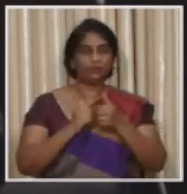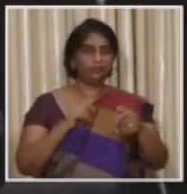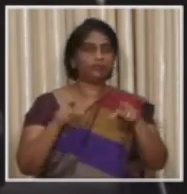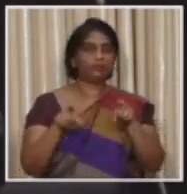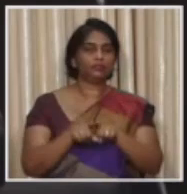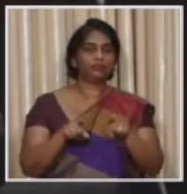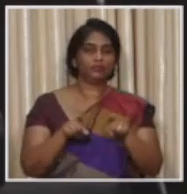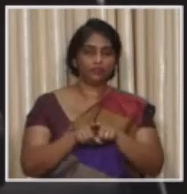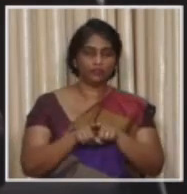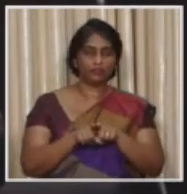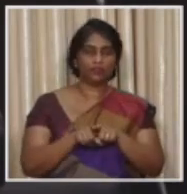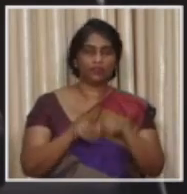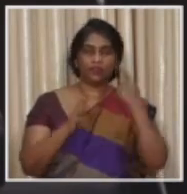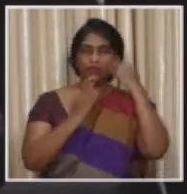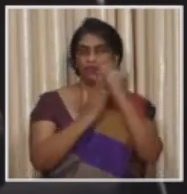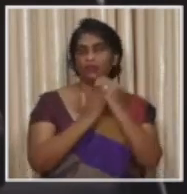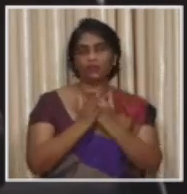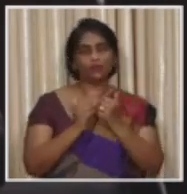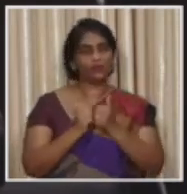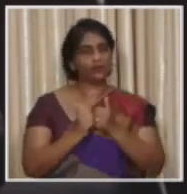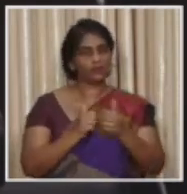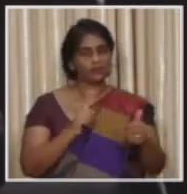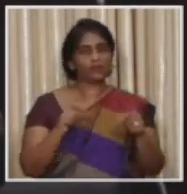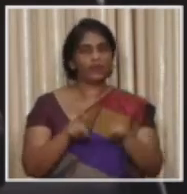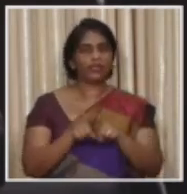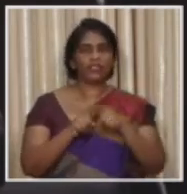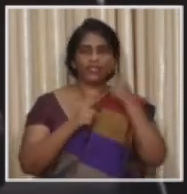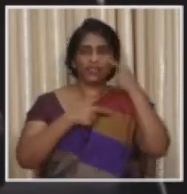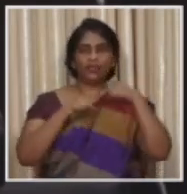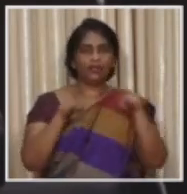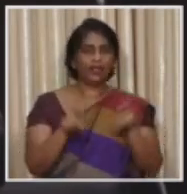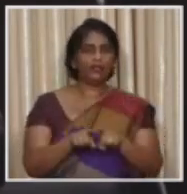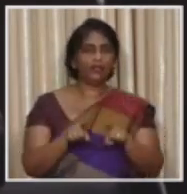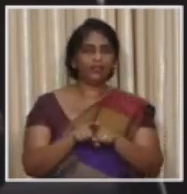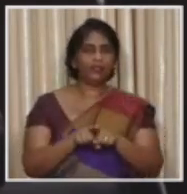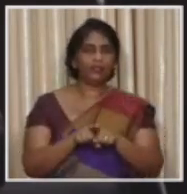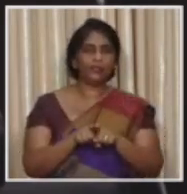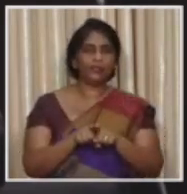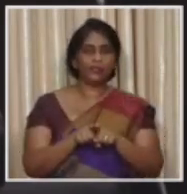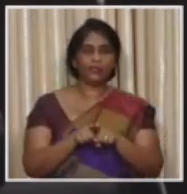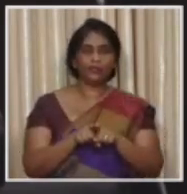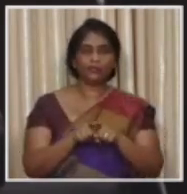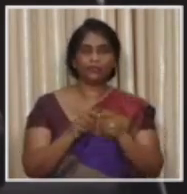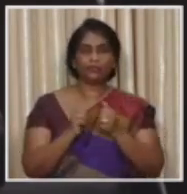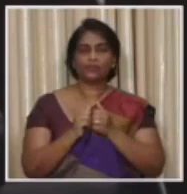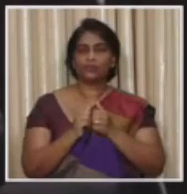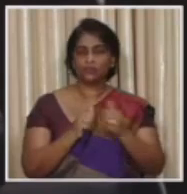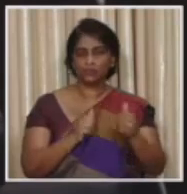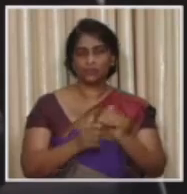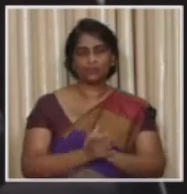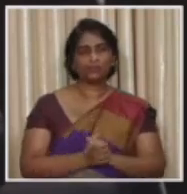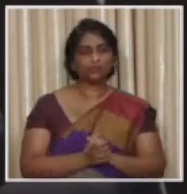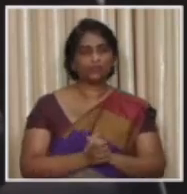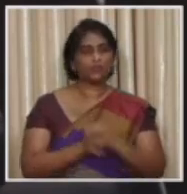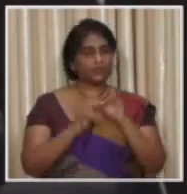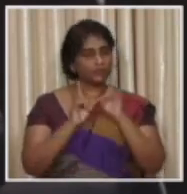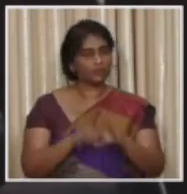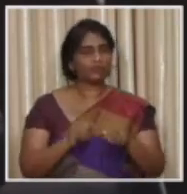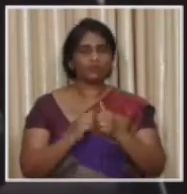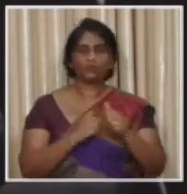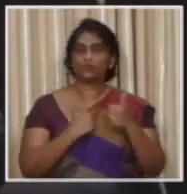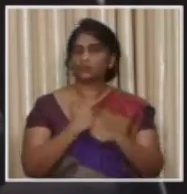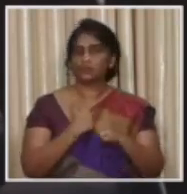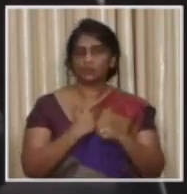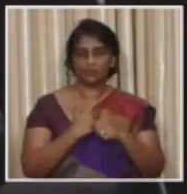ඒ ප්‍රශ්න නිවැරදි කරොත් සමහරලාට මේ රටේ තරුණ අසහනය විශේෂයෙන්ම විසඳන්න පුළුවන් අපිට. හැබැයි එවැනි වැඩසටහන් හදලා